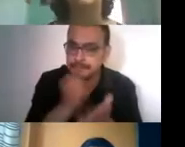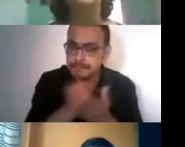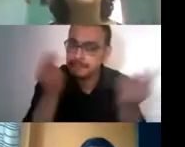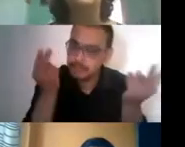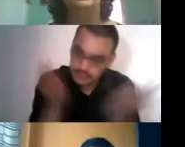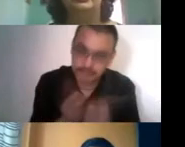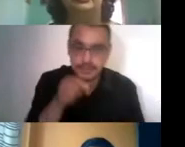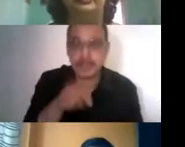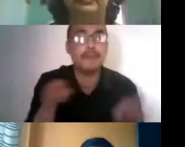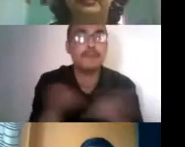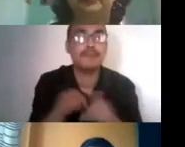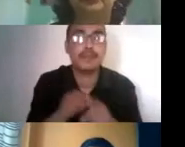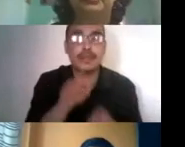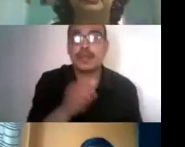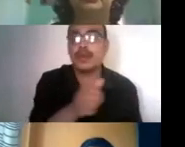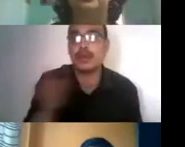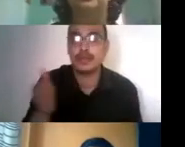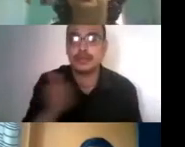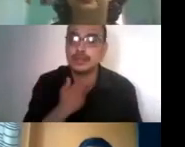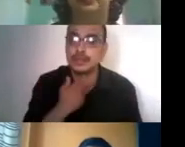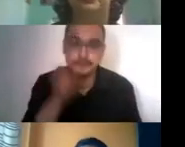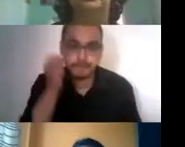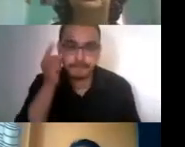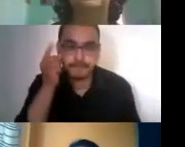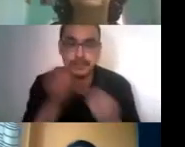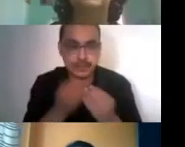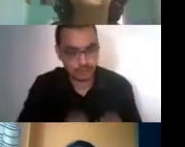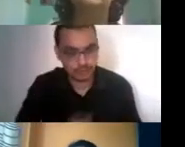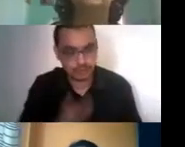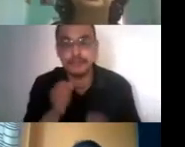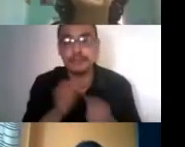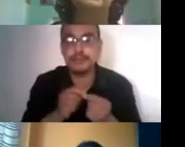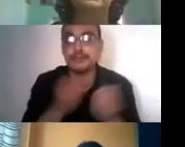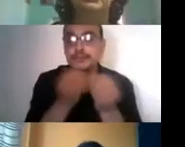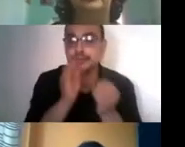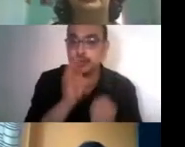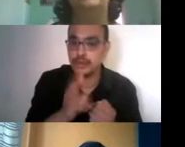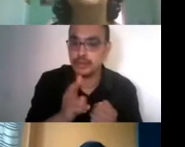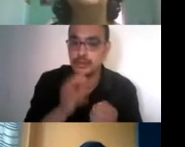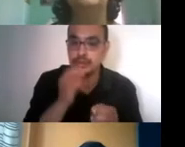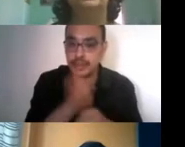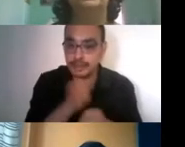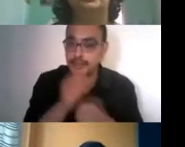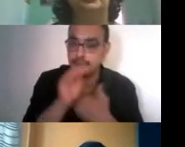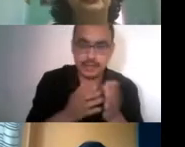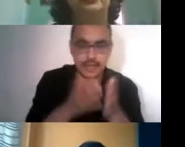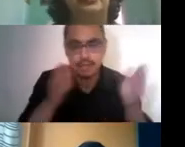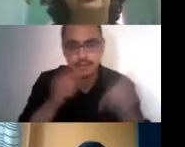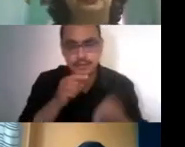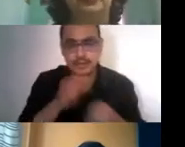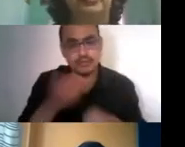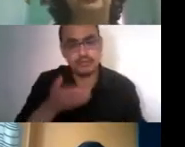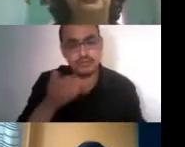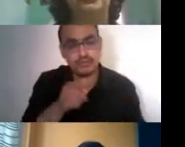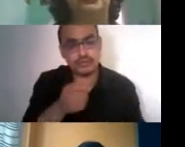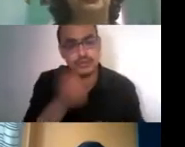पनि एकले अर्काको इच्छा बुझे झै गरिदिने, खुसी बनाउने गर्छ। यो गर्ने सिलसिलामा लामो समयसम्म त सधैँभरि अर्कालाई खुसी